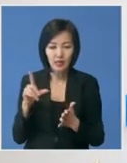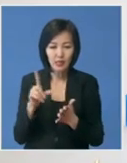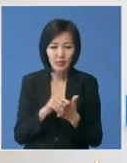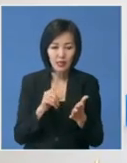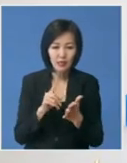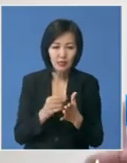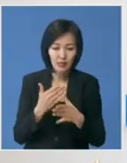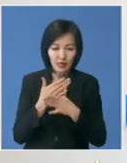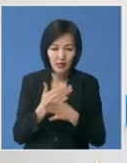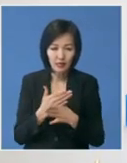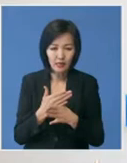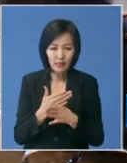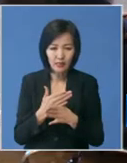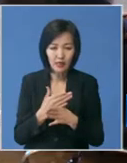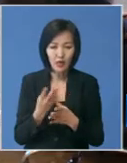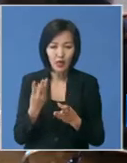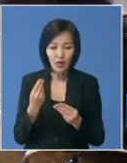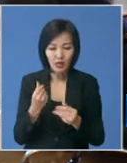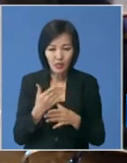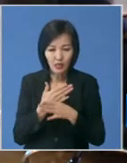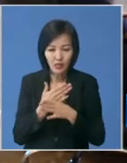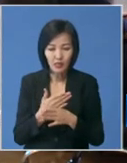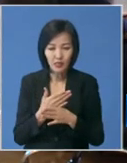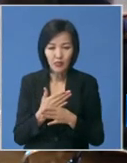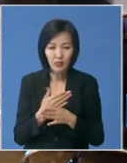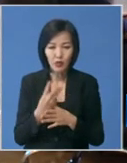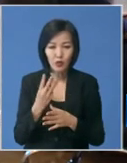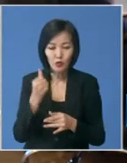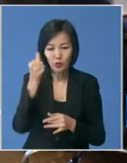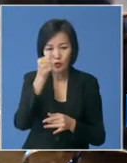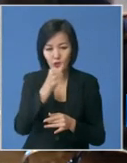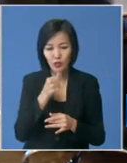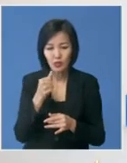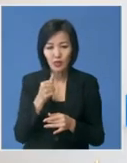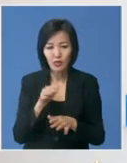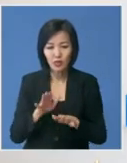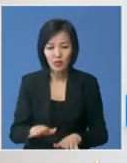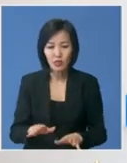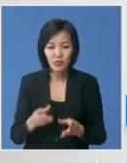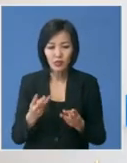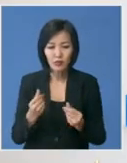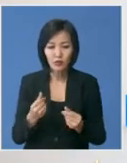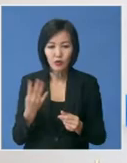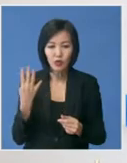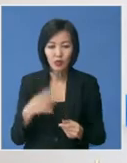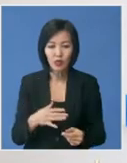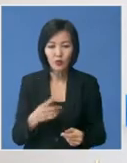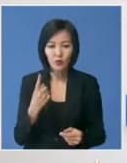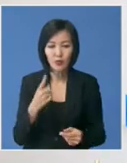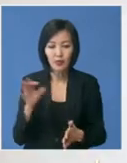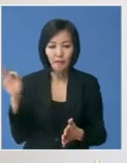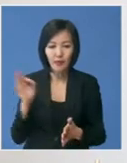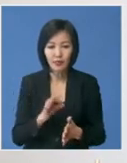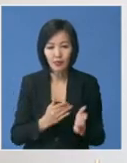арқасында, бюджеттің арқасында. Соңғы 3 жылдың ішінде жергілікті бюджеттің түсімі 51%-ға өсті.